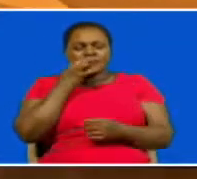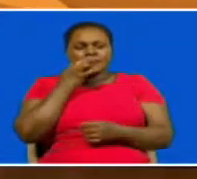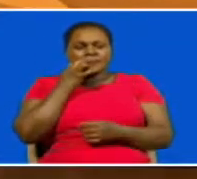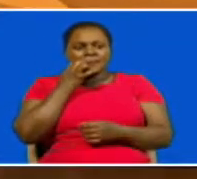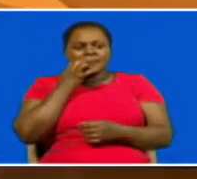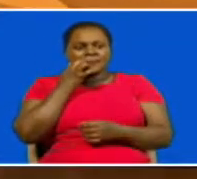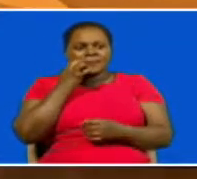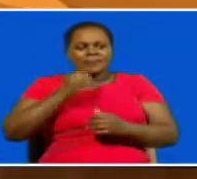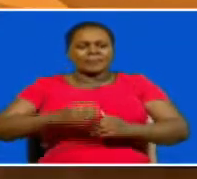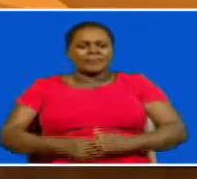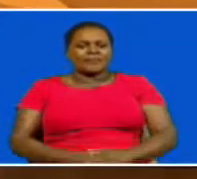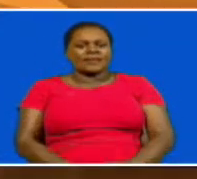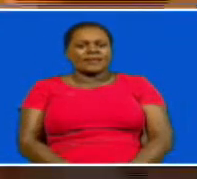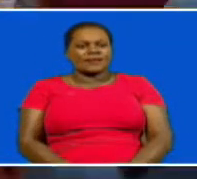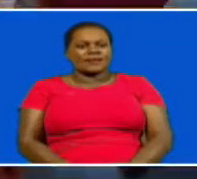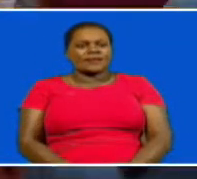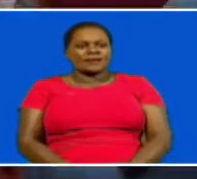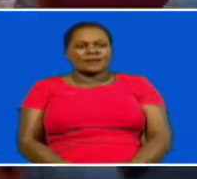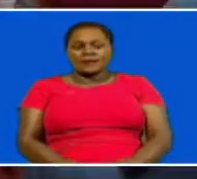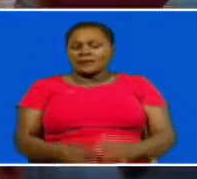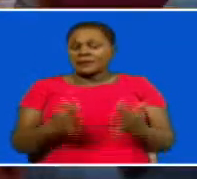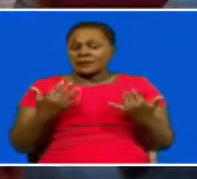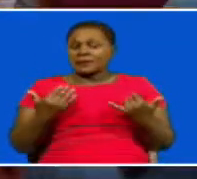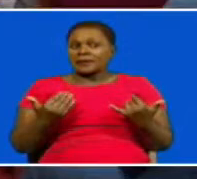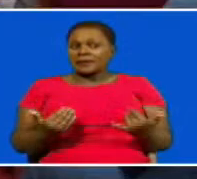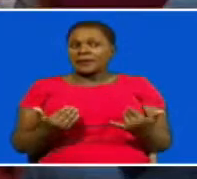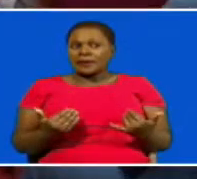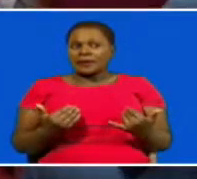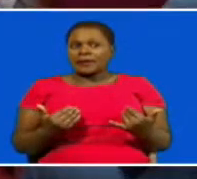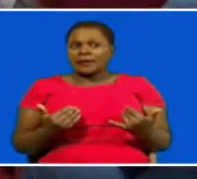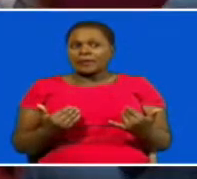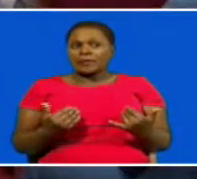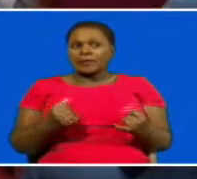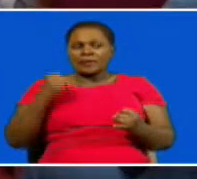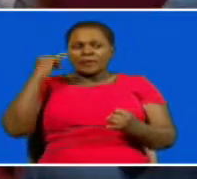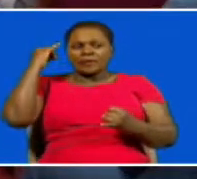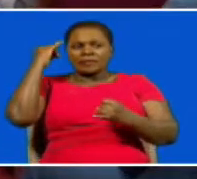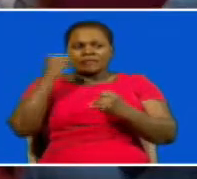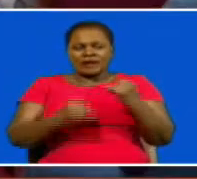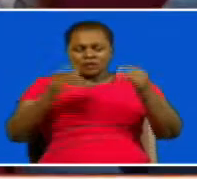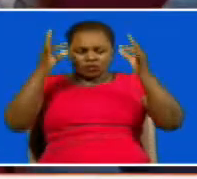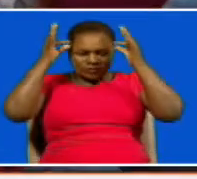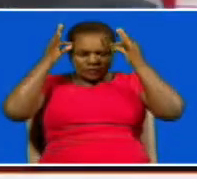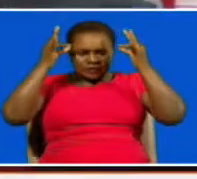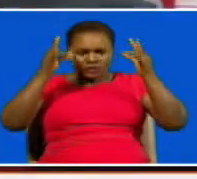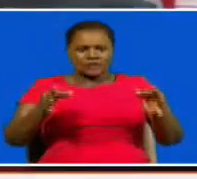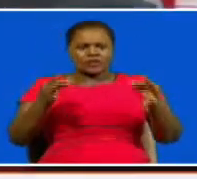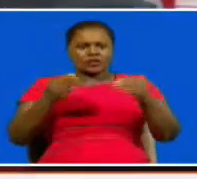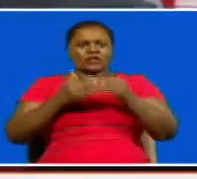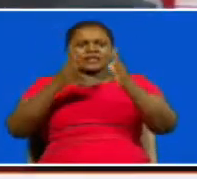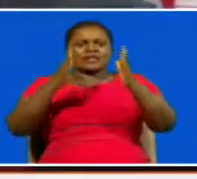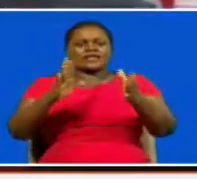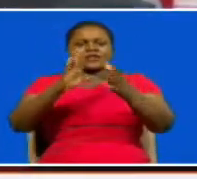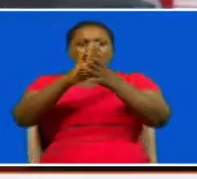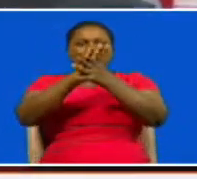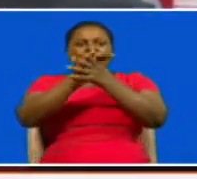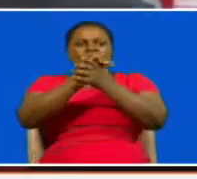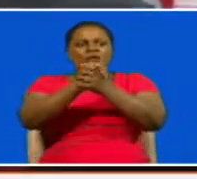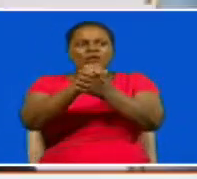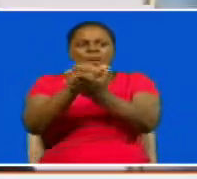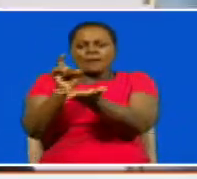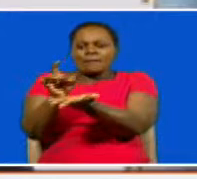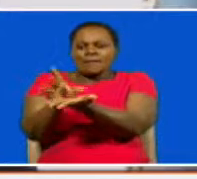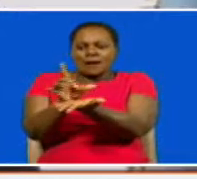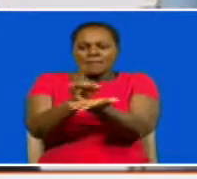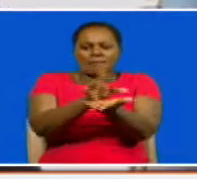Masombo anaarifu. Kwa kile kinachoonekana kama kugonga msumari wa mwisho kwenye jeneza la viongozi wa chama cha Jubilee